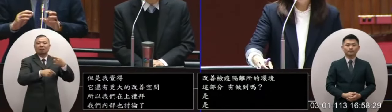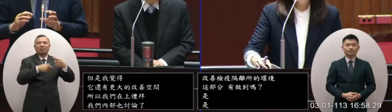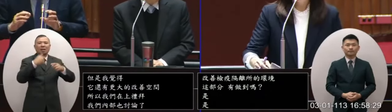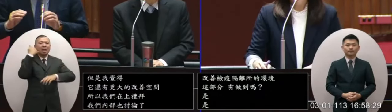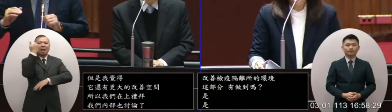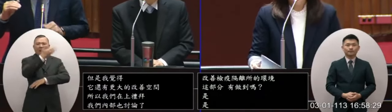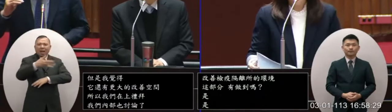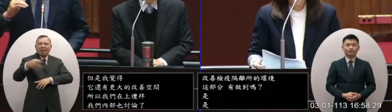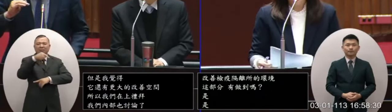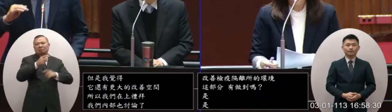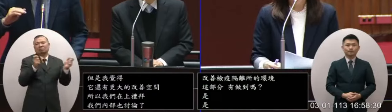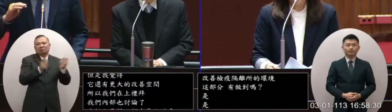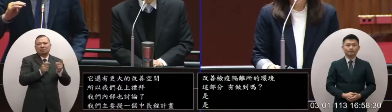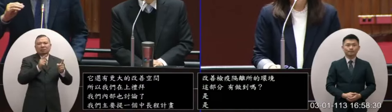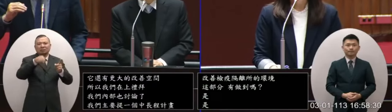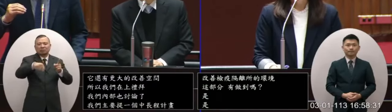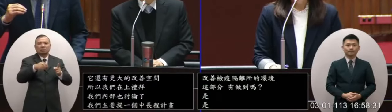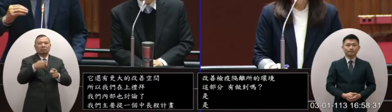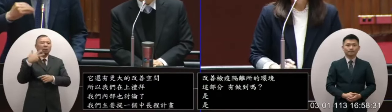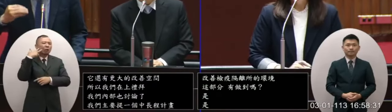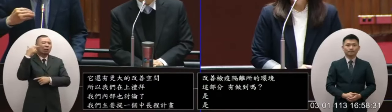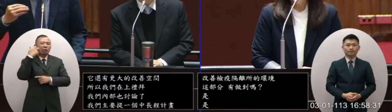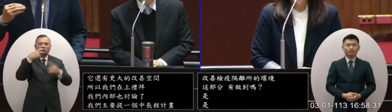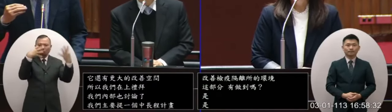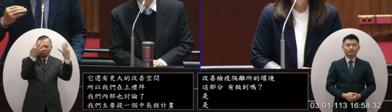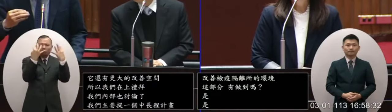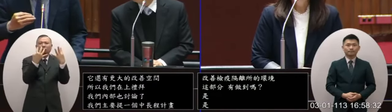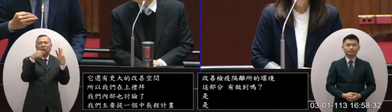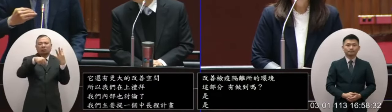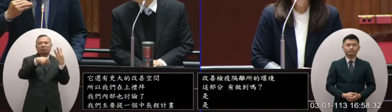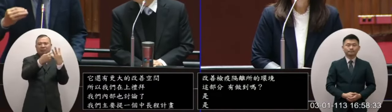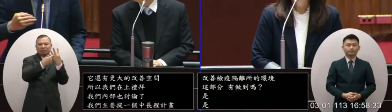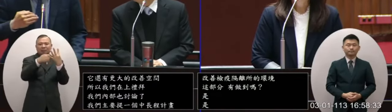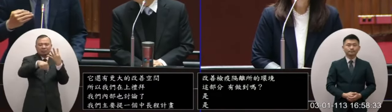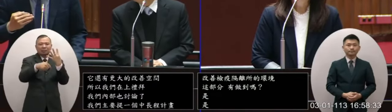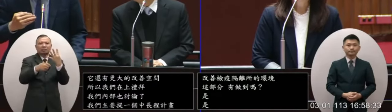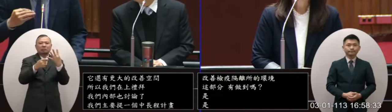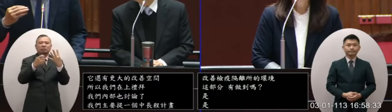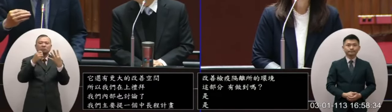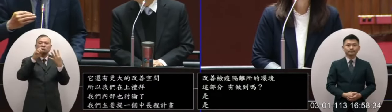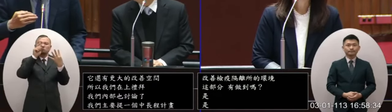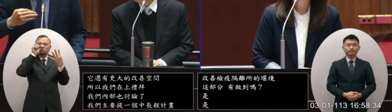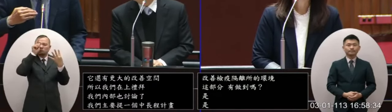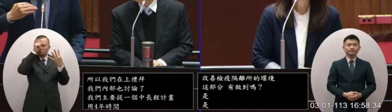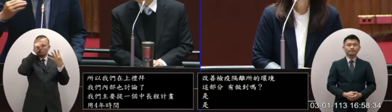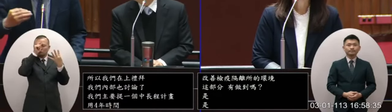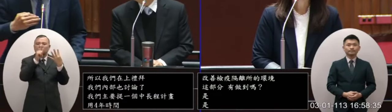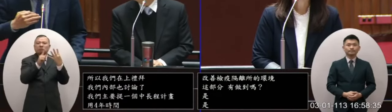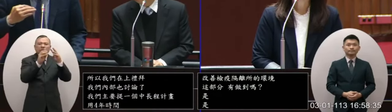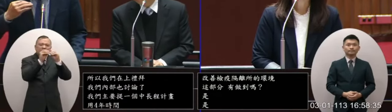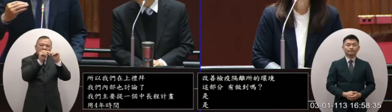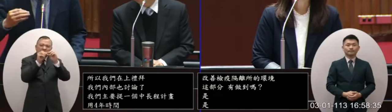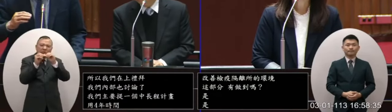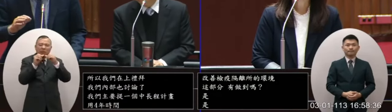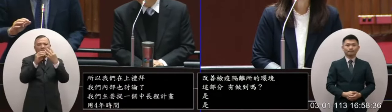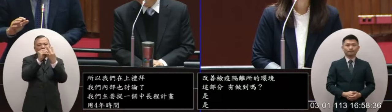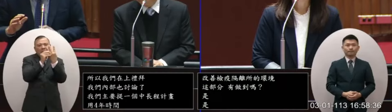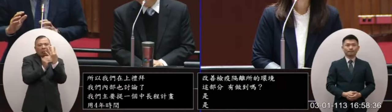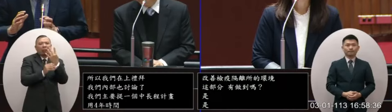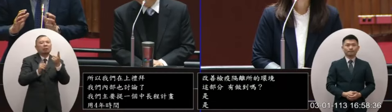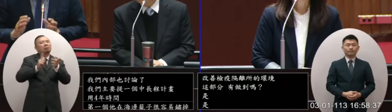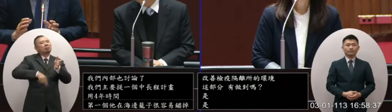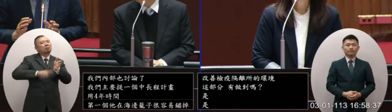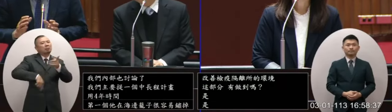锈掉，所以有一些基础的设施它是可以在更精进的部分。那我们希望说透过这样的一个改善能